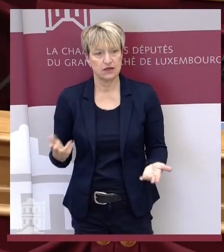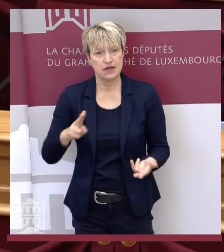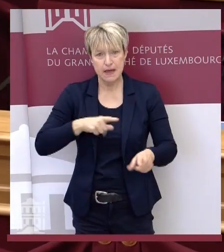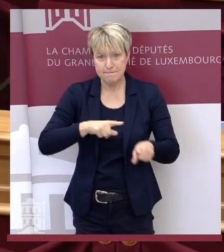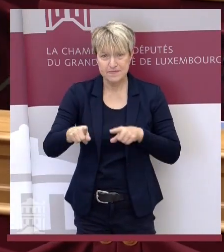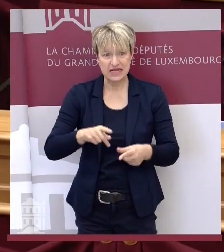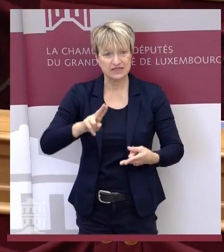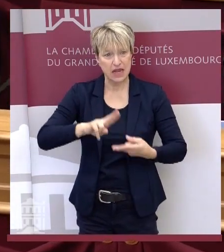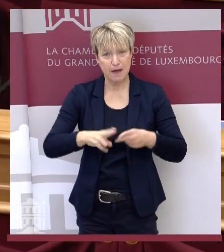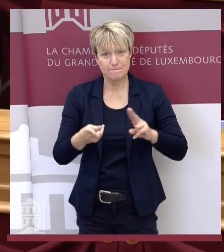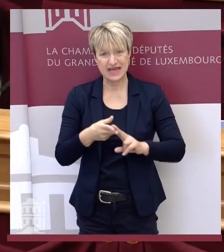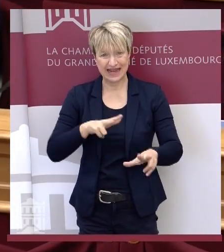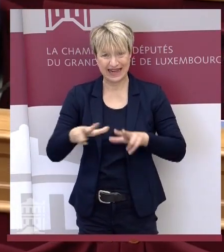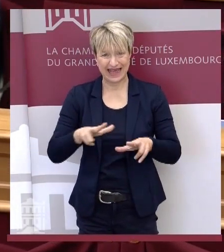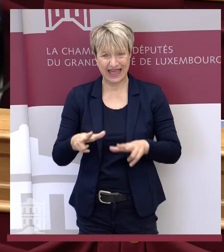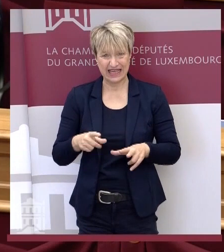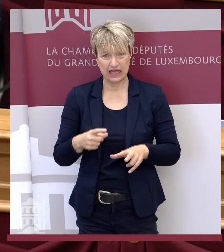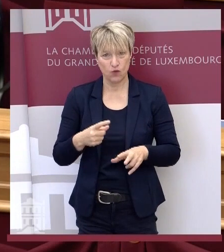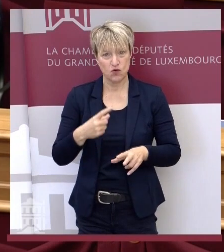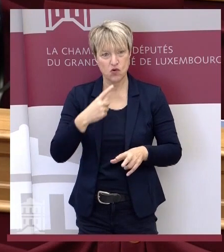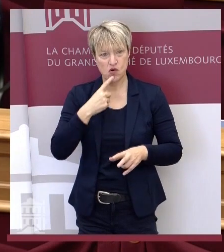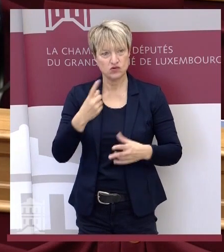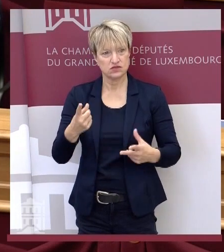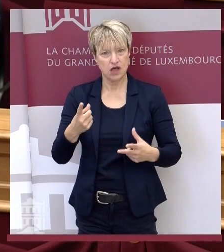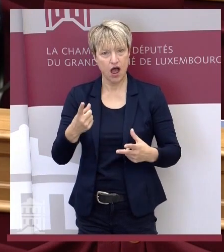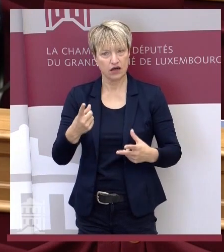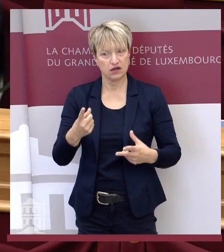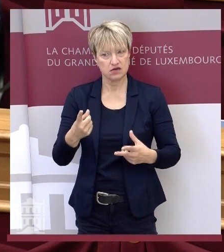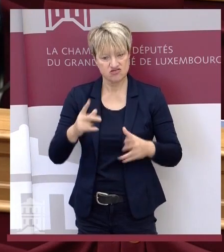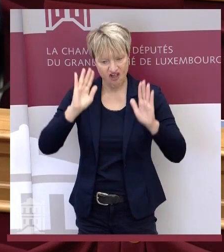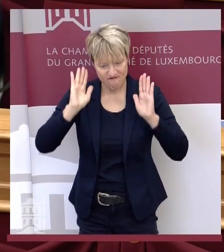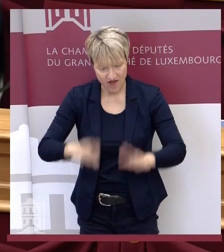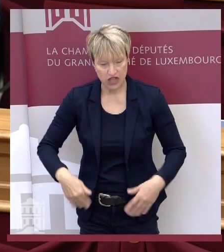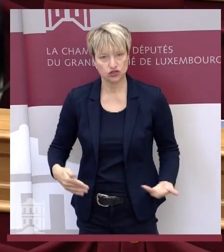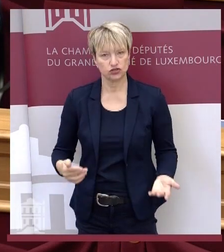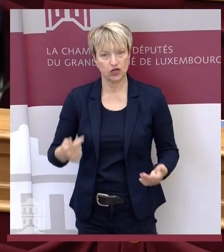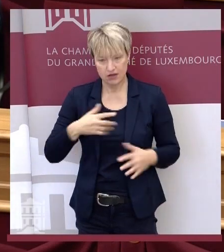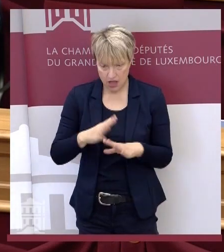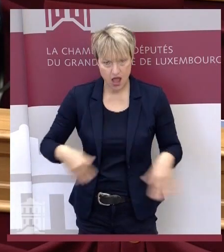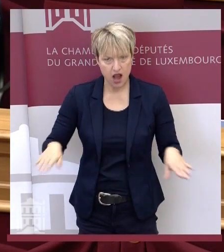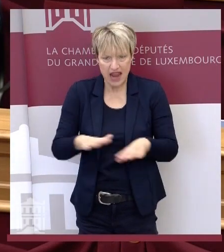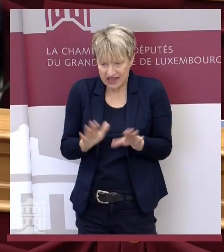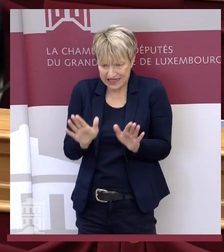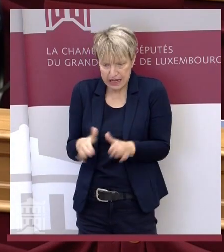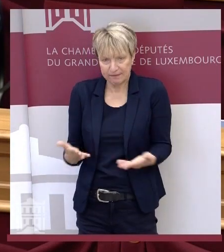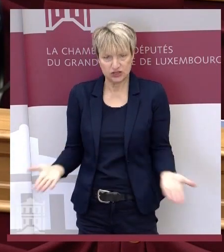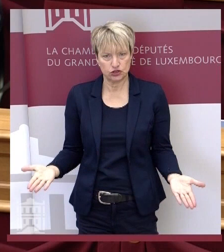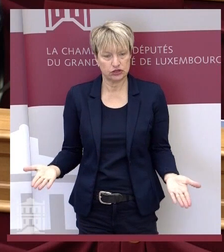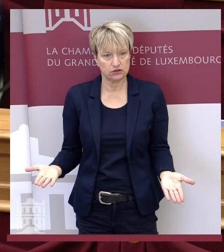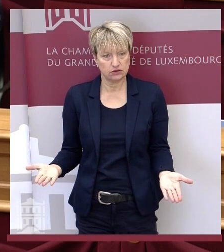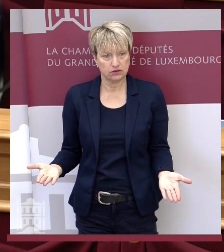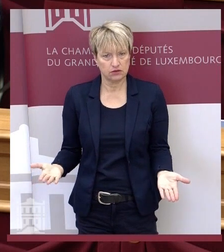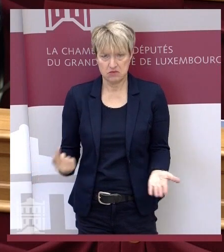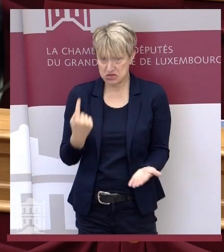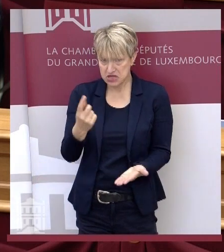Gott sei Dank an diesem Land muss noch drohen. Es ist politisch irresponsabel. Los sind ich auf den zweiten Punkt mit der Solidarität, die 3,4